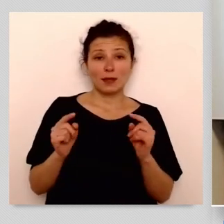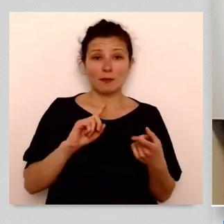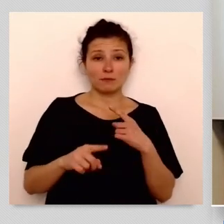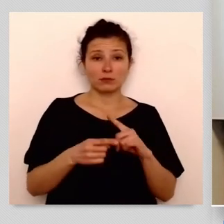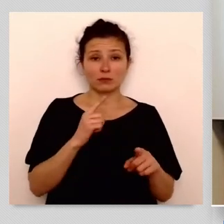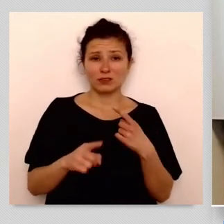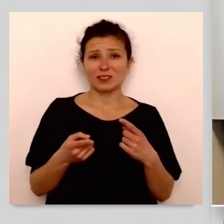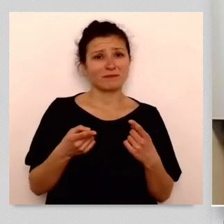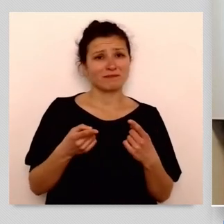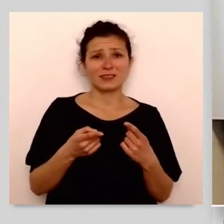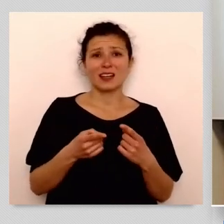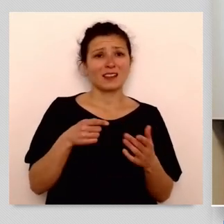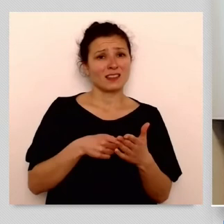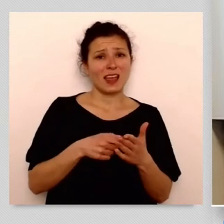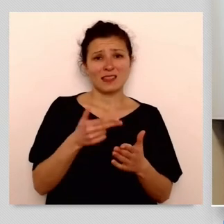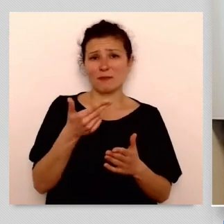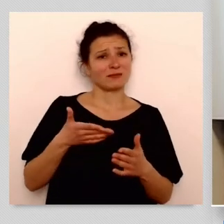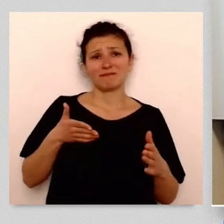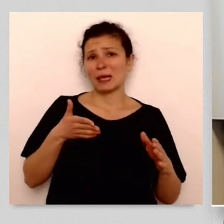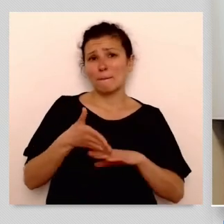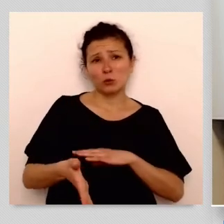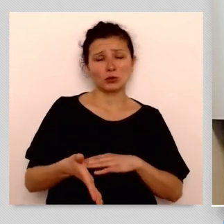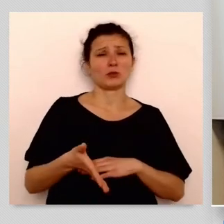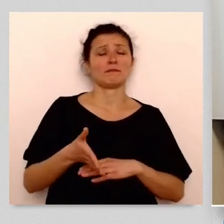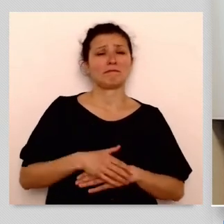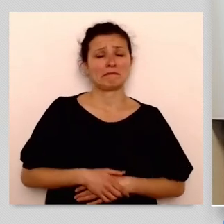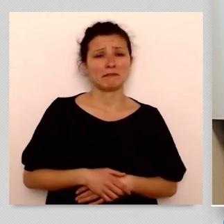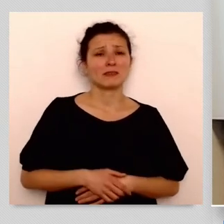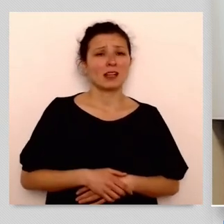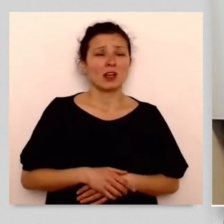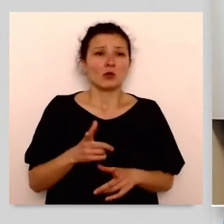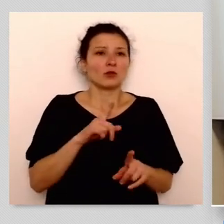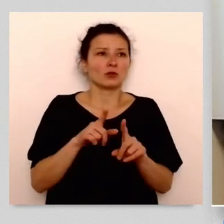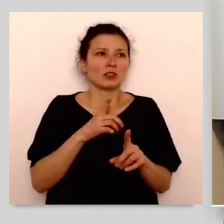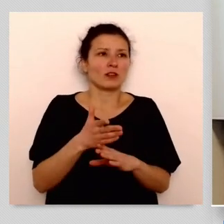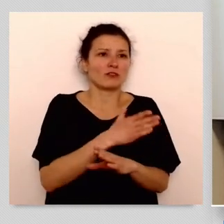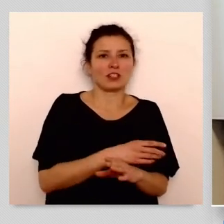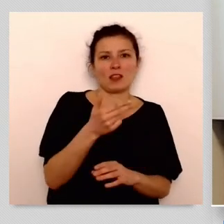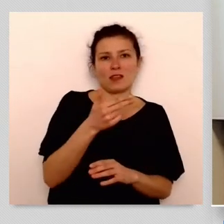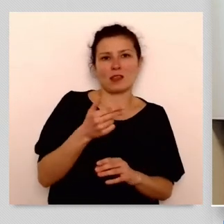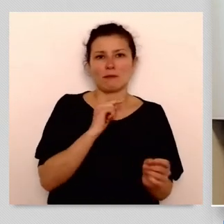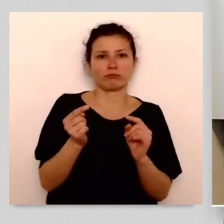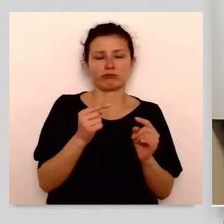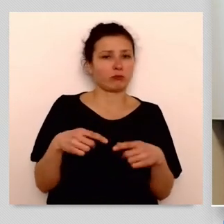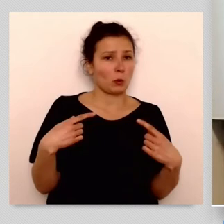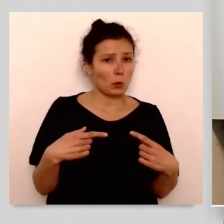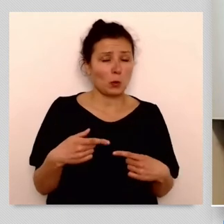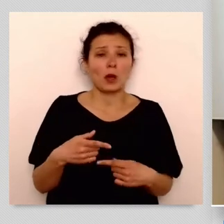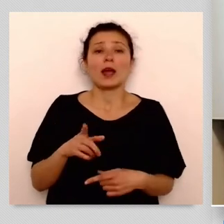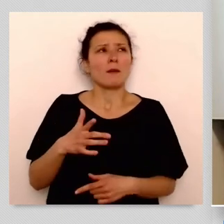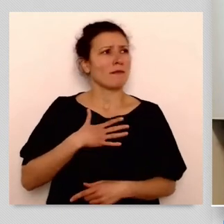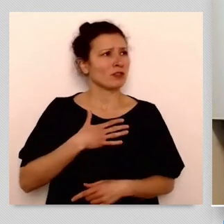za późno. To też nie jest tak, że one nie były wcześniej podnoszone, bo mam wrażenie, że to, że one teraz w ogóle pojawiają